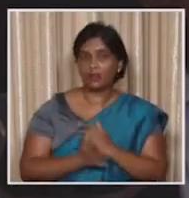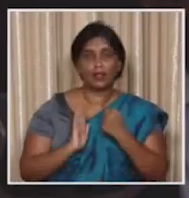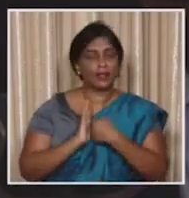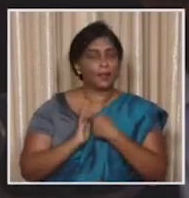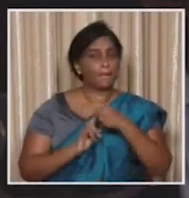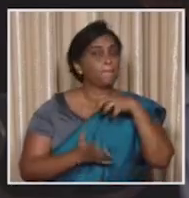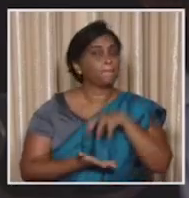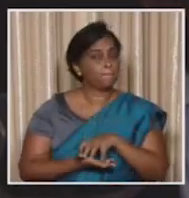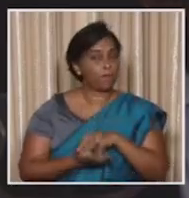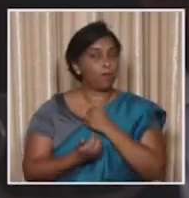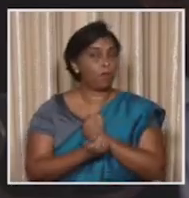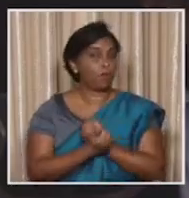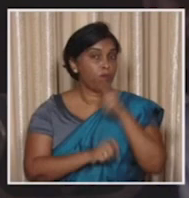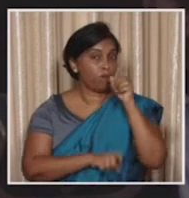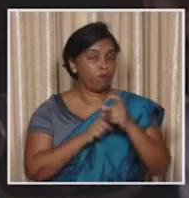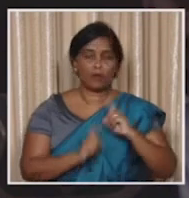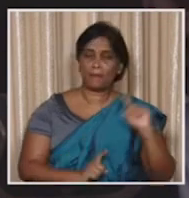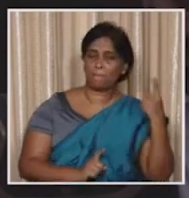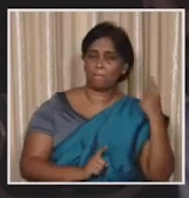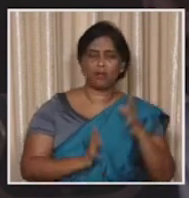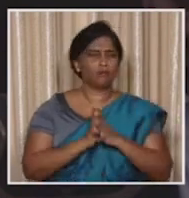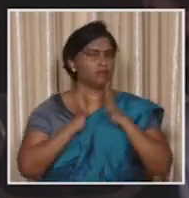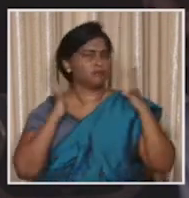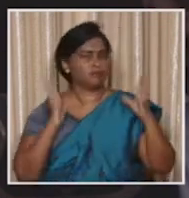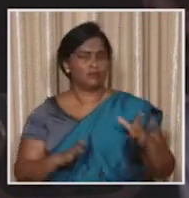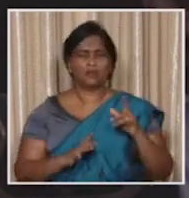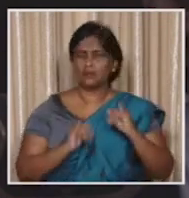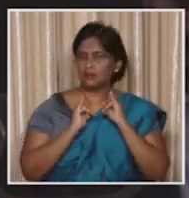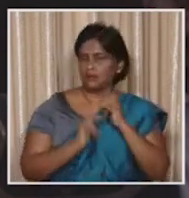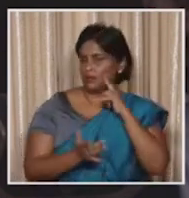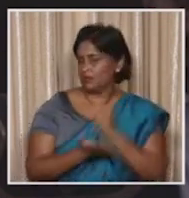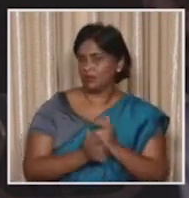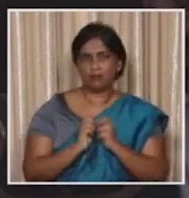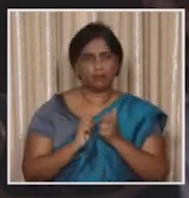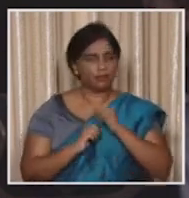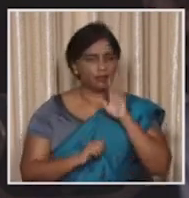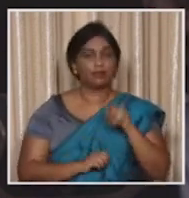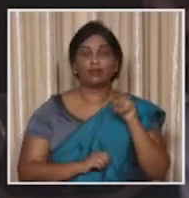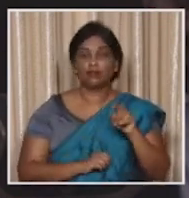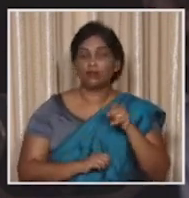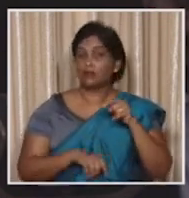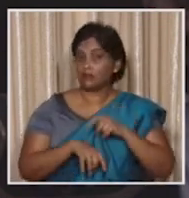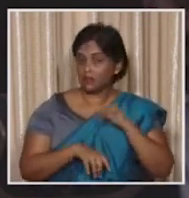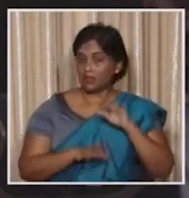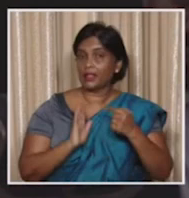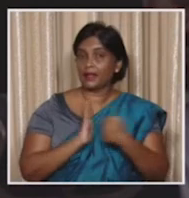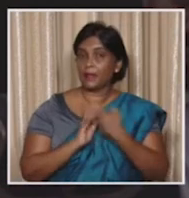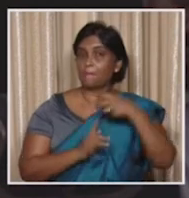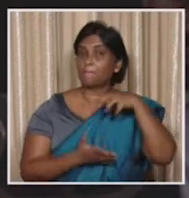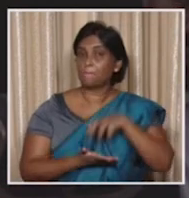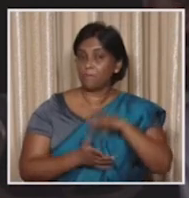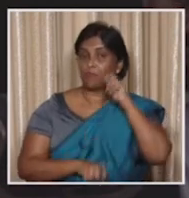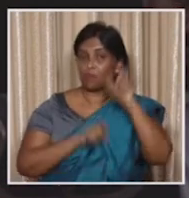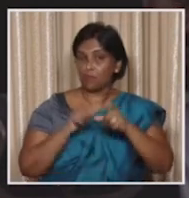மிகப்பெரும் அச்சுறுத்தல்களும் அட்டூழியங்களும் அரங்கேற்றப்பட்டுக் கொண்டிருந்தது. அந்த சந்தர்ப்பத்திலே கிழக்கு மாகாணத்தில் இருந்து மக்கள் எங்களோடு தொடர்பு கொண்டு